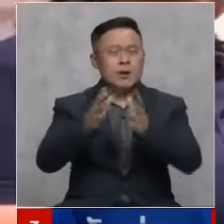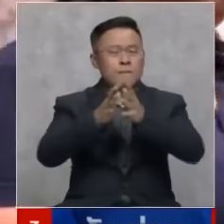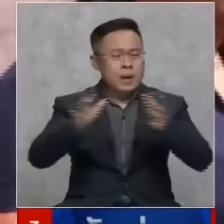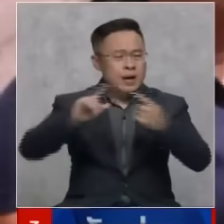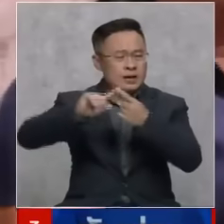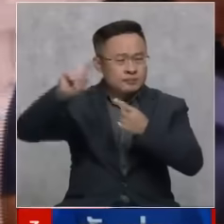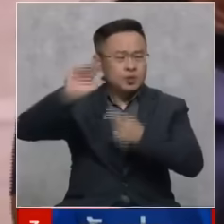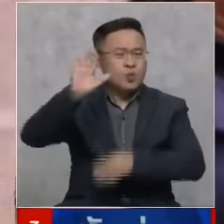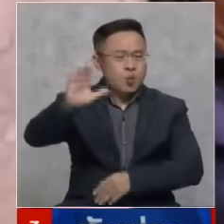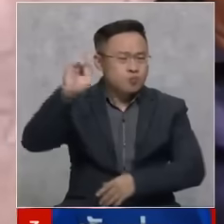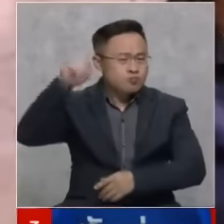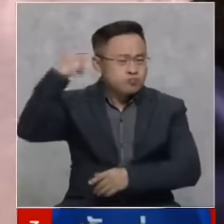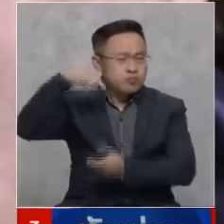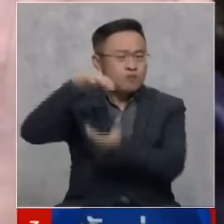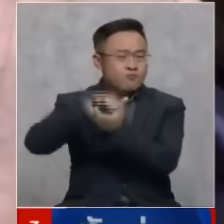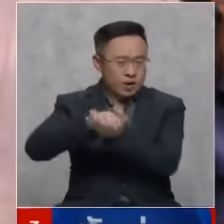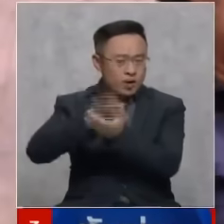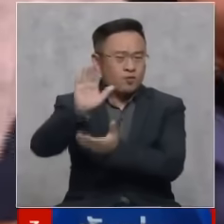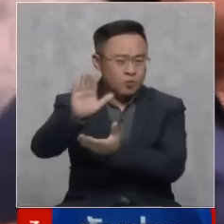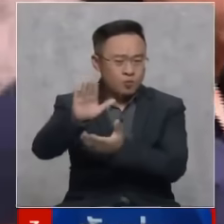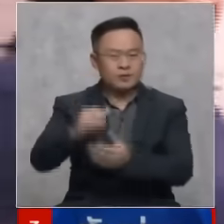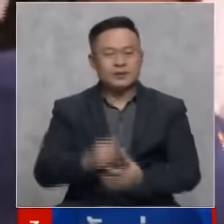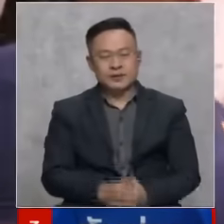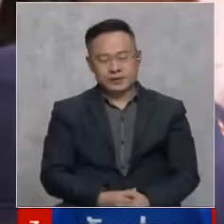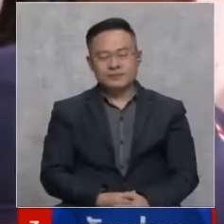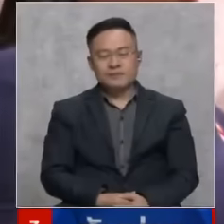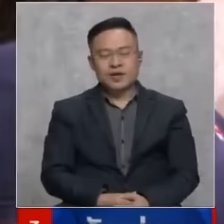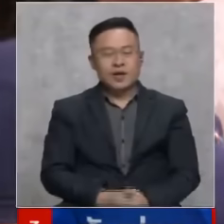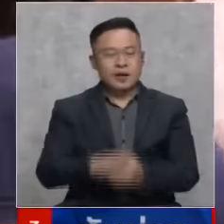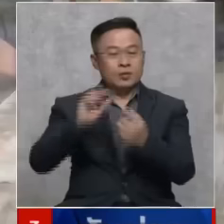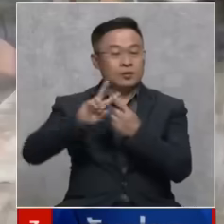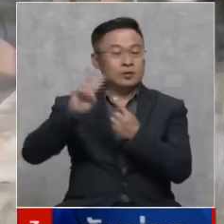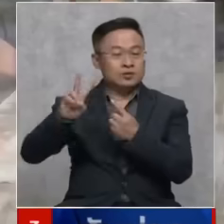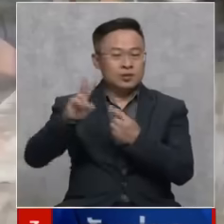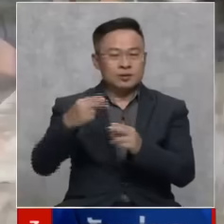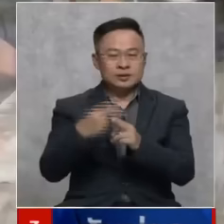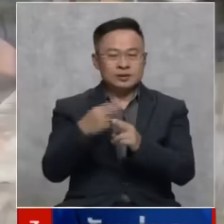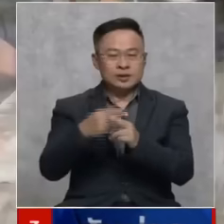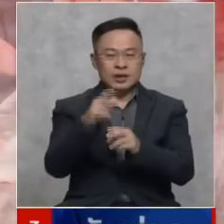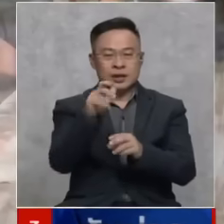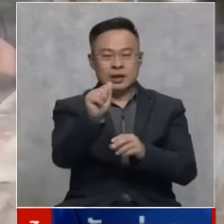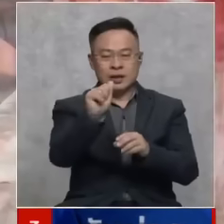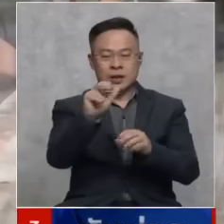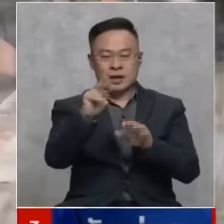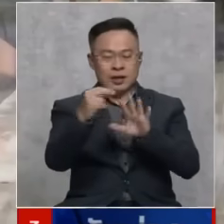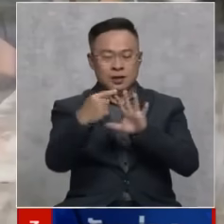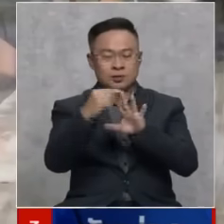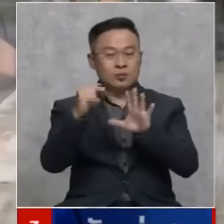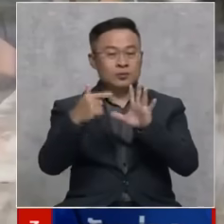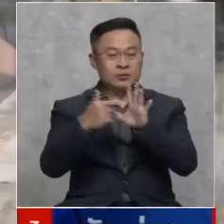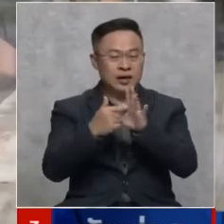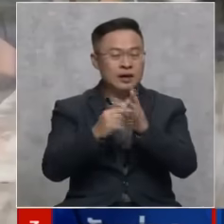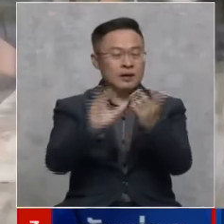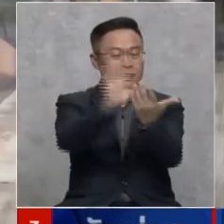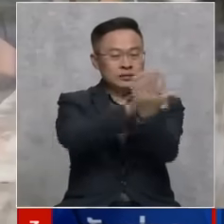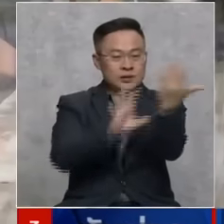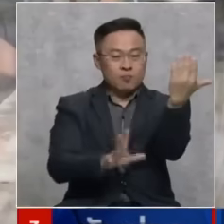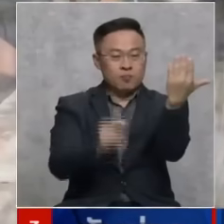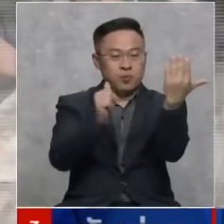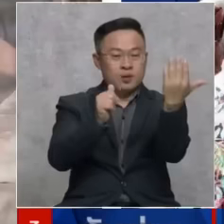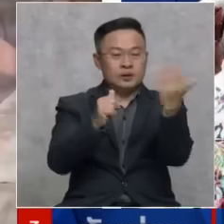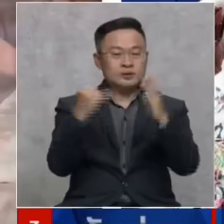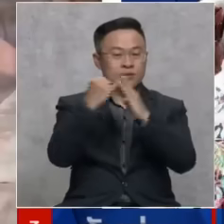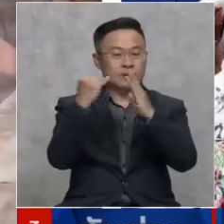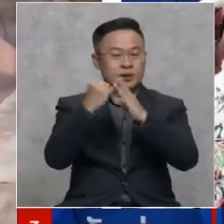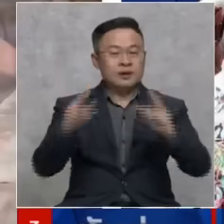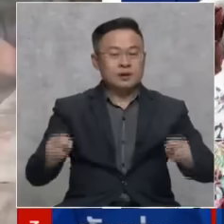าไปดูอีกท่านนึงนะคะคุณอนุชาสะสมทรัพย์ค่ะส.ส.นครปฐมของพรรคชาติไทยพัฒนาแจ้งบัญชีทรัพย์สินและ